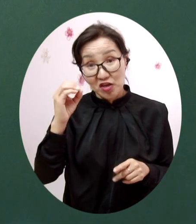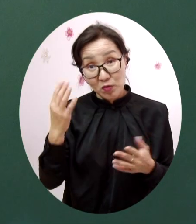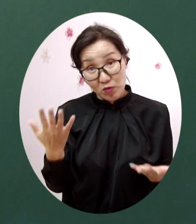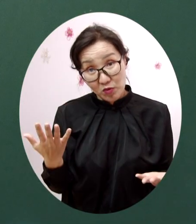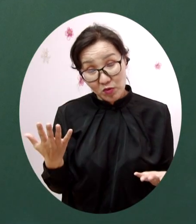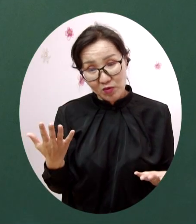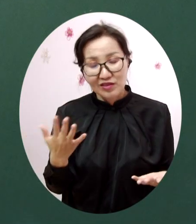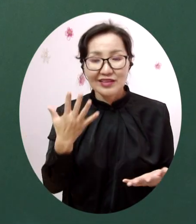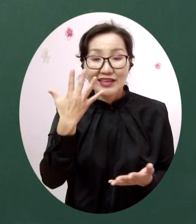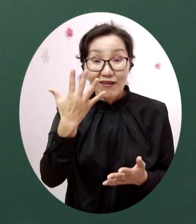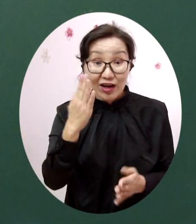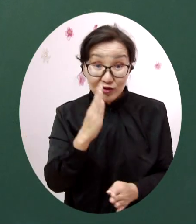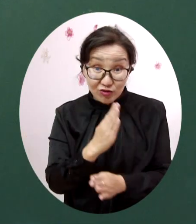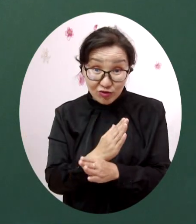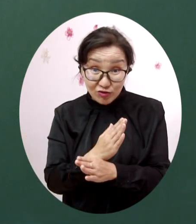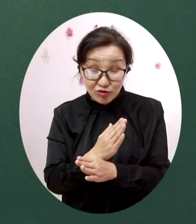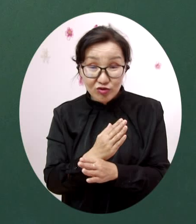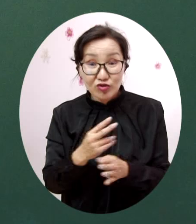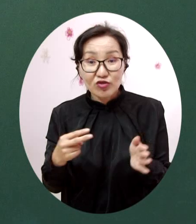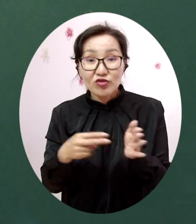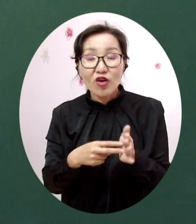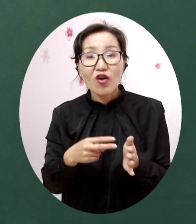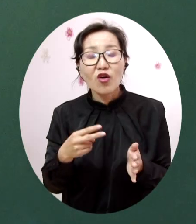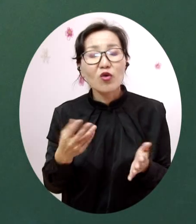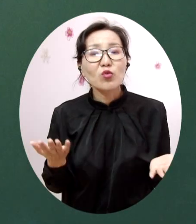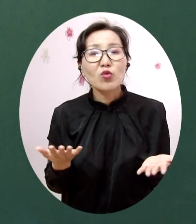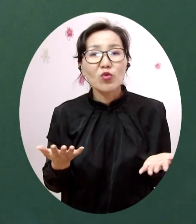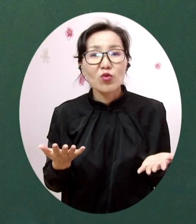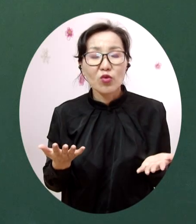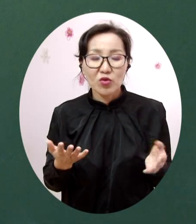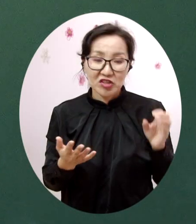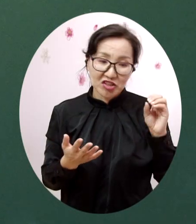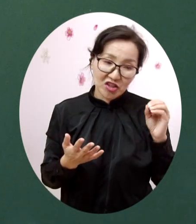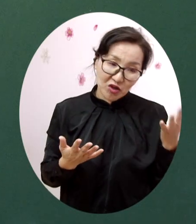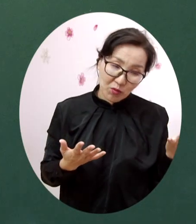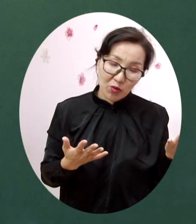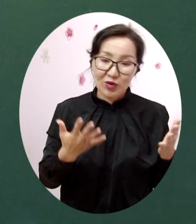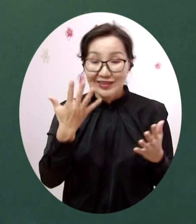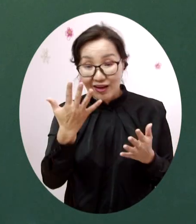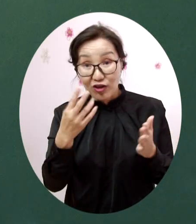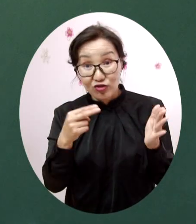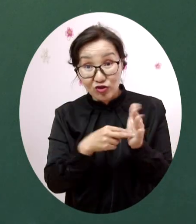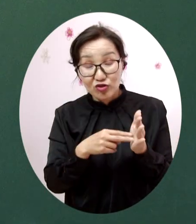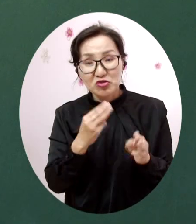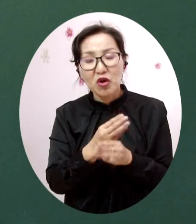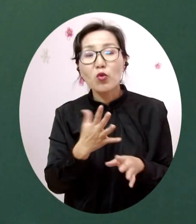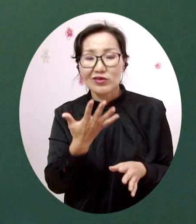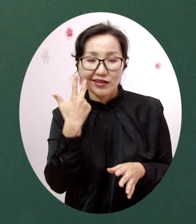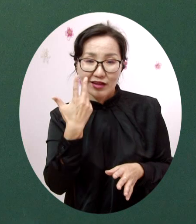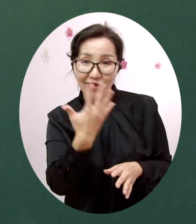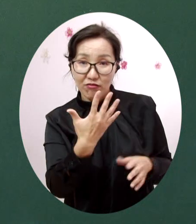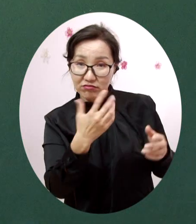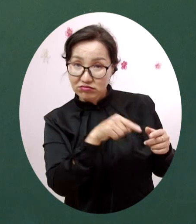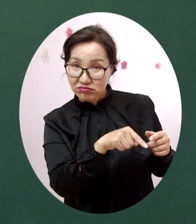Тиг буюу 5-аар төгссөн тоонууд хэдэд хуваагдах нь вэ? Тиг юм уу? 5-аар төгссөн тоонууд 5-т хуваагдах